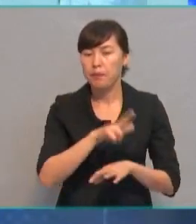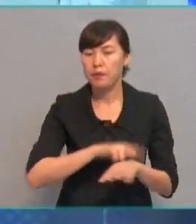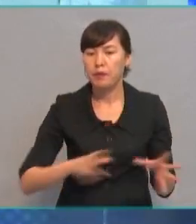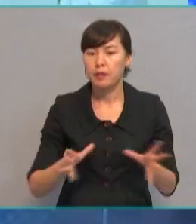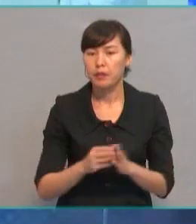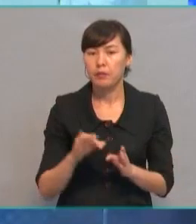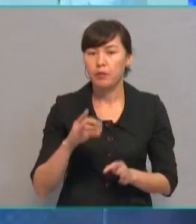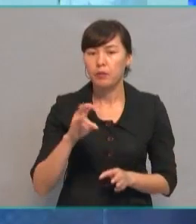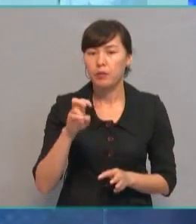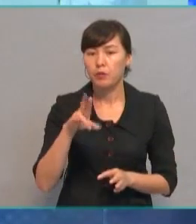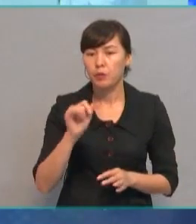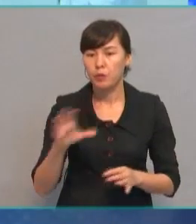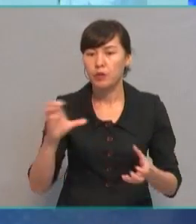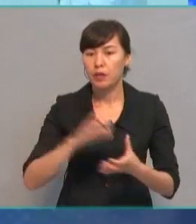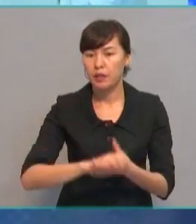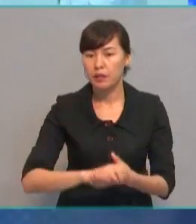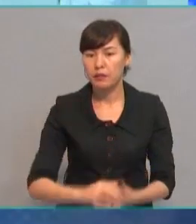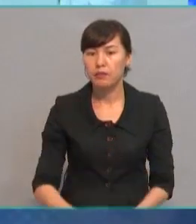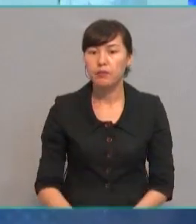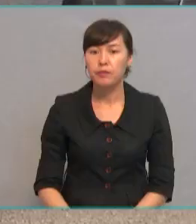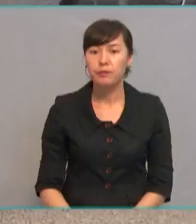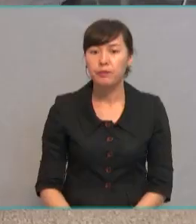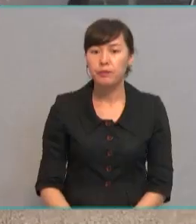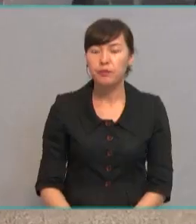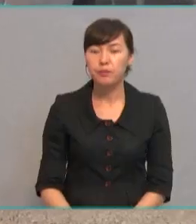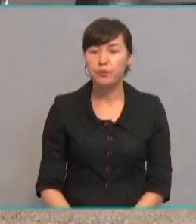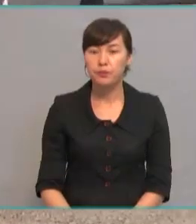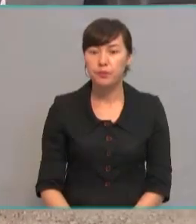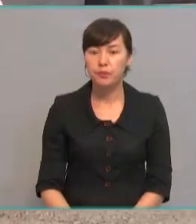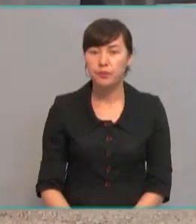жүріп Нұрсұлтан Мұхамеджан танысып қайтты.